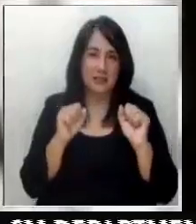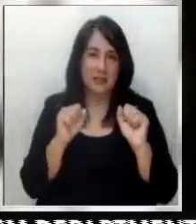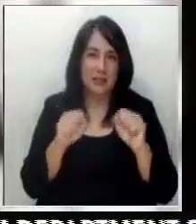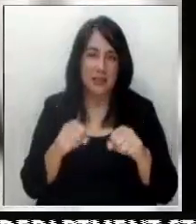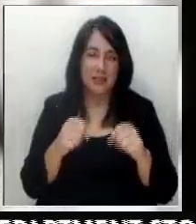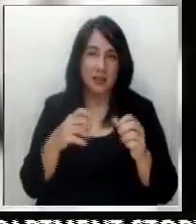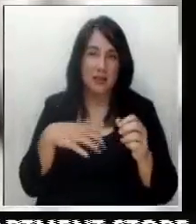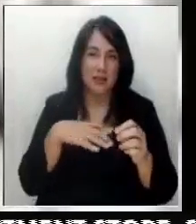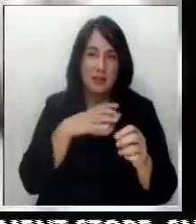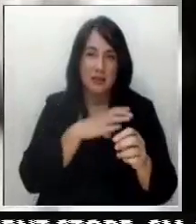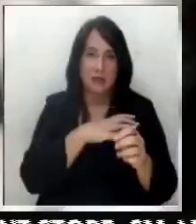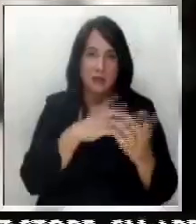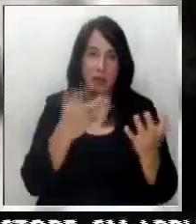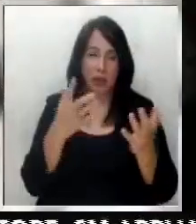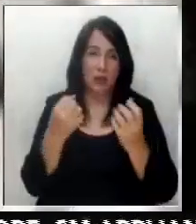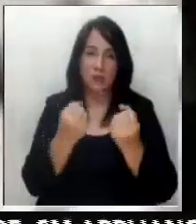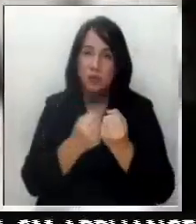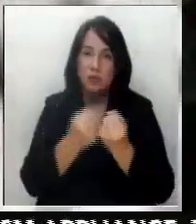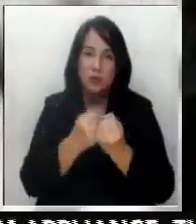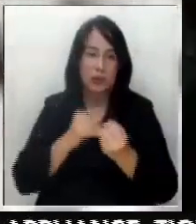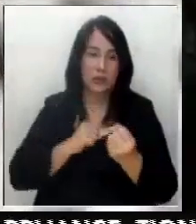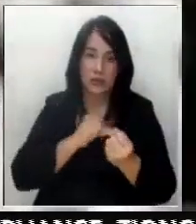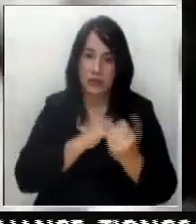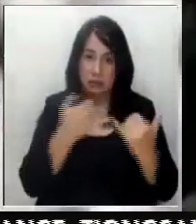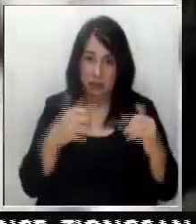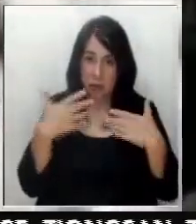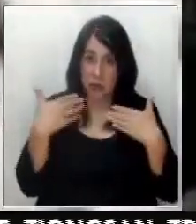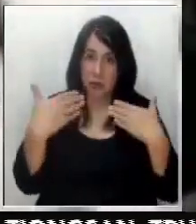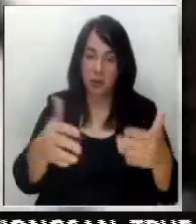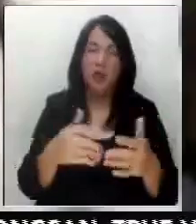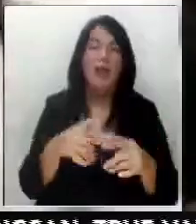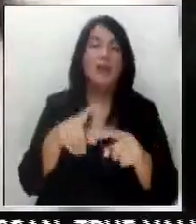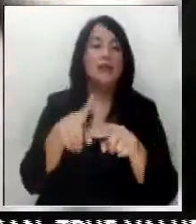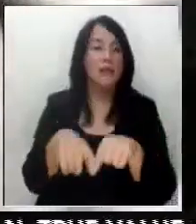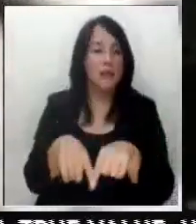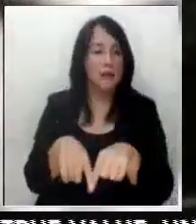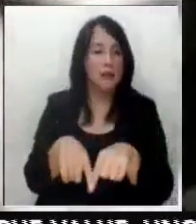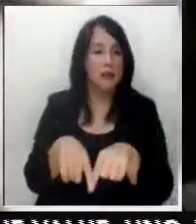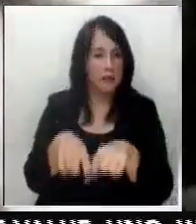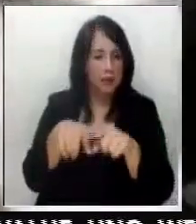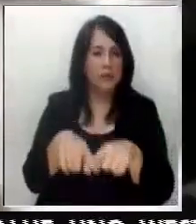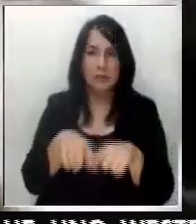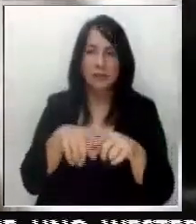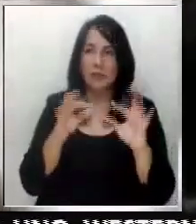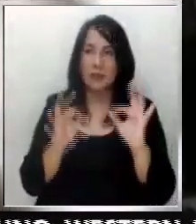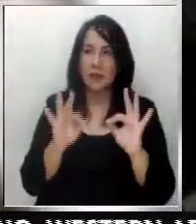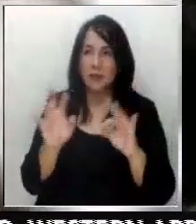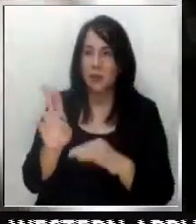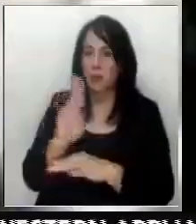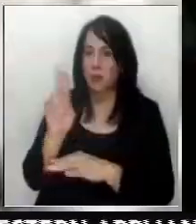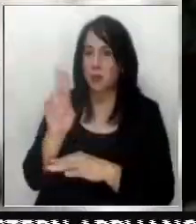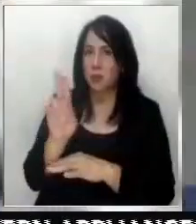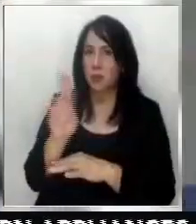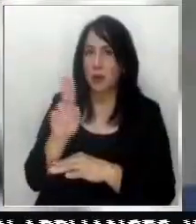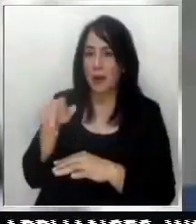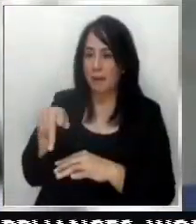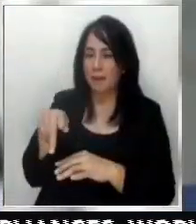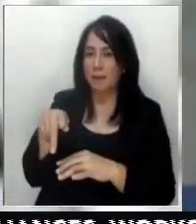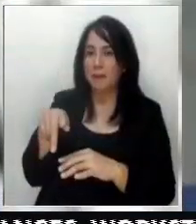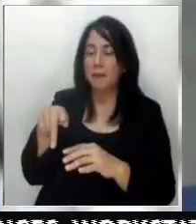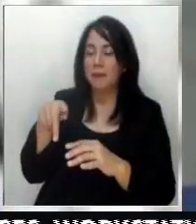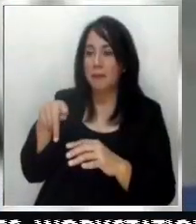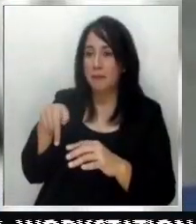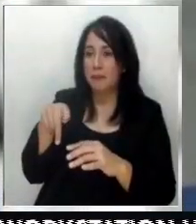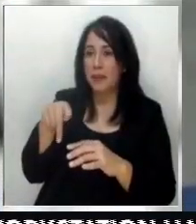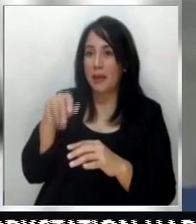tsa-tsa kahit walang support ng Senate? Depende po yan. Depende po yan. Kung gagamit po tayo ng PI, People's Initiative. Sa